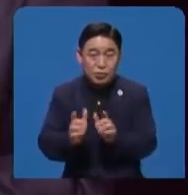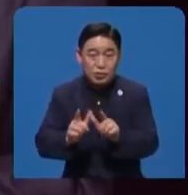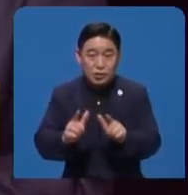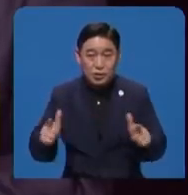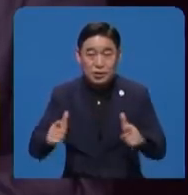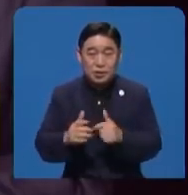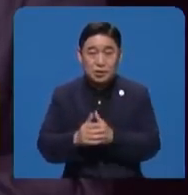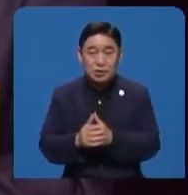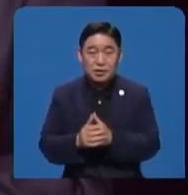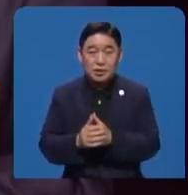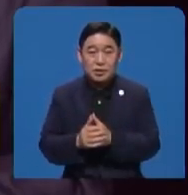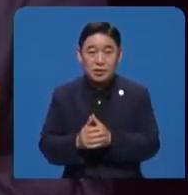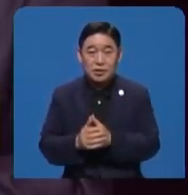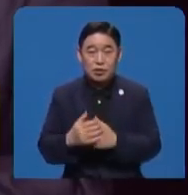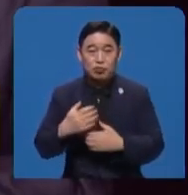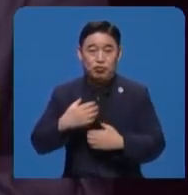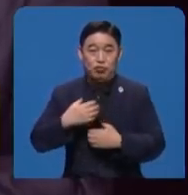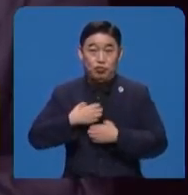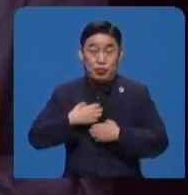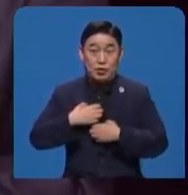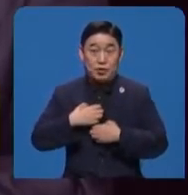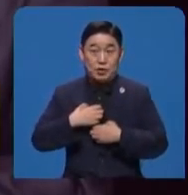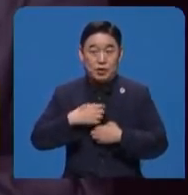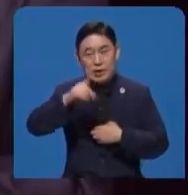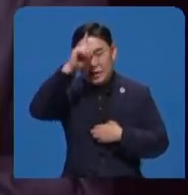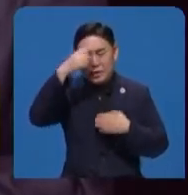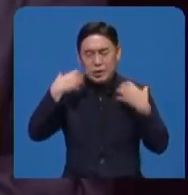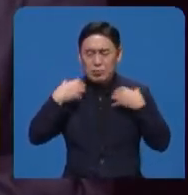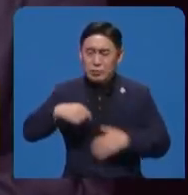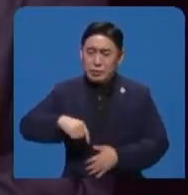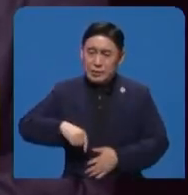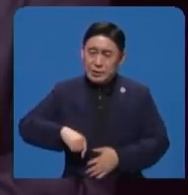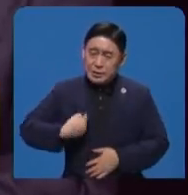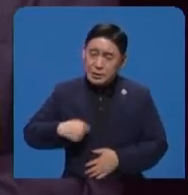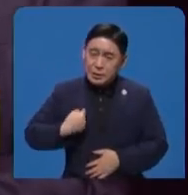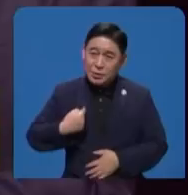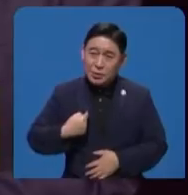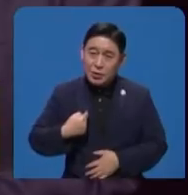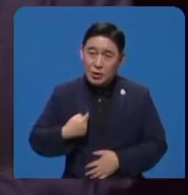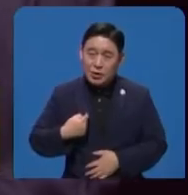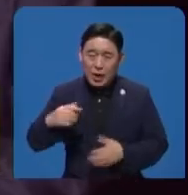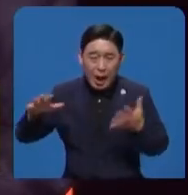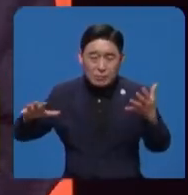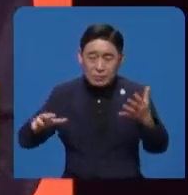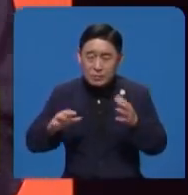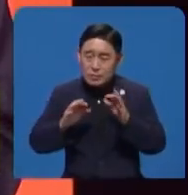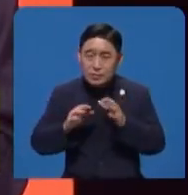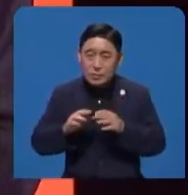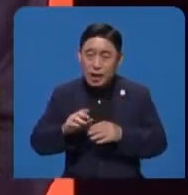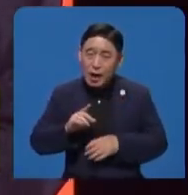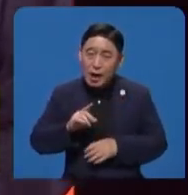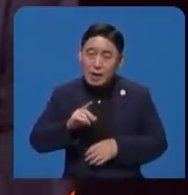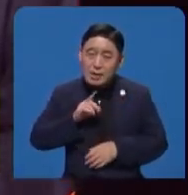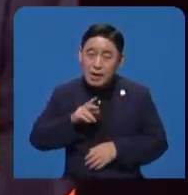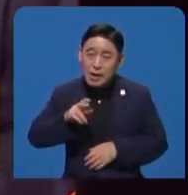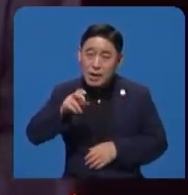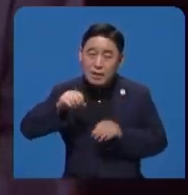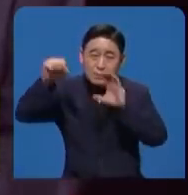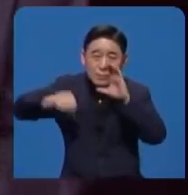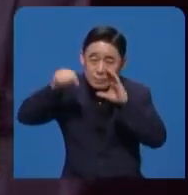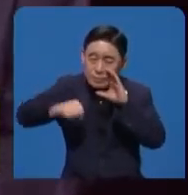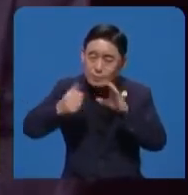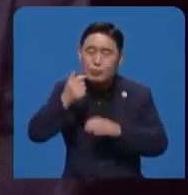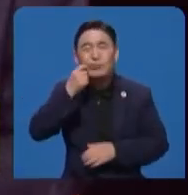경제부처가 뭐 그런 위기를 정부 스스로 너무 막 그냥 이렇게 시끄럽게 떠들 수는 없지만 네.